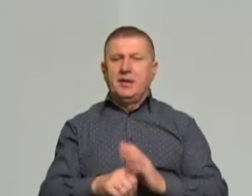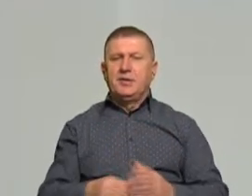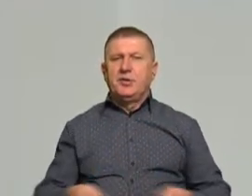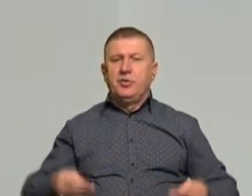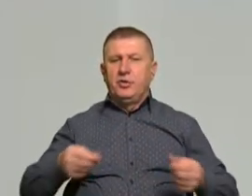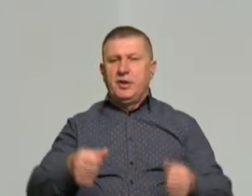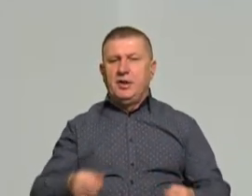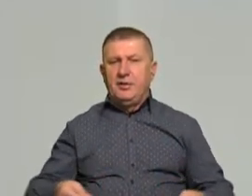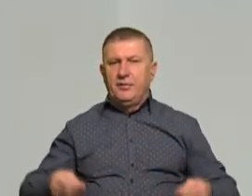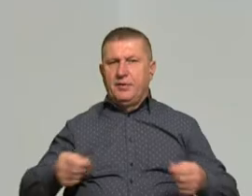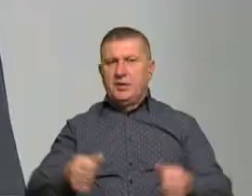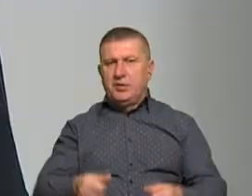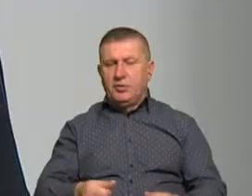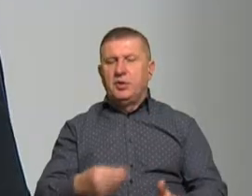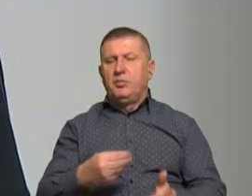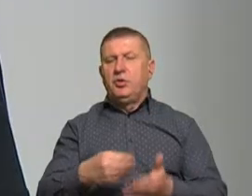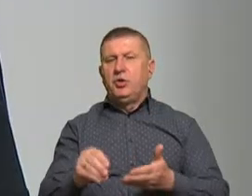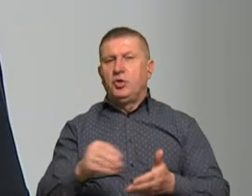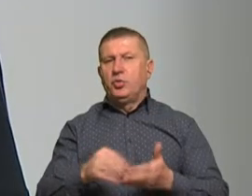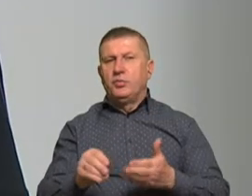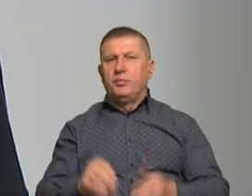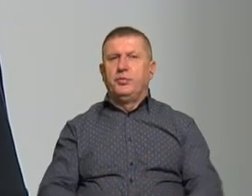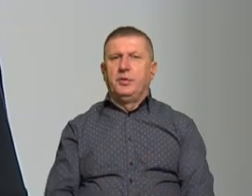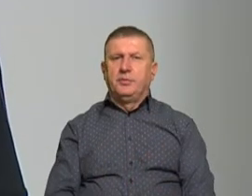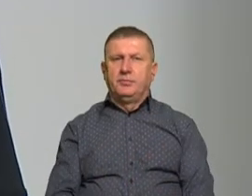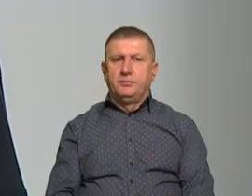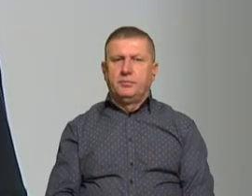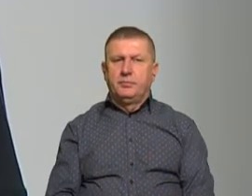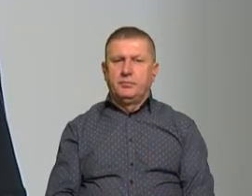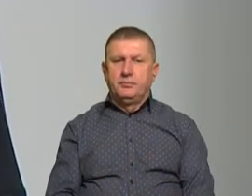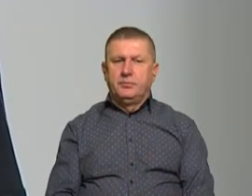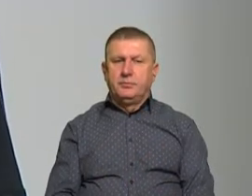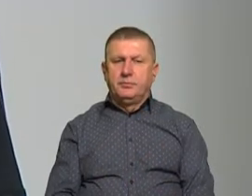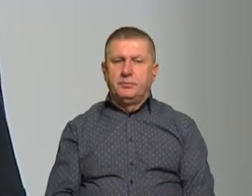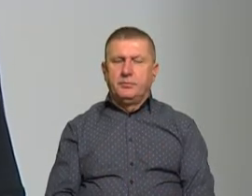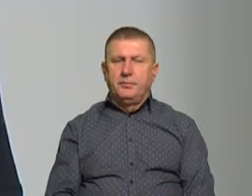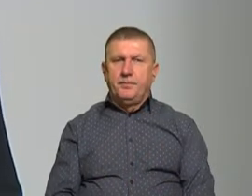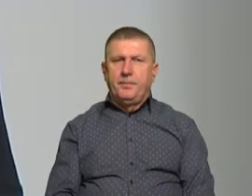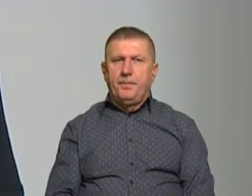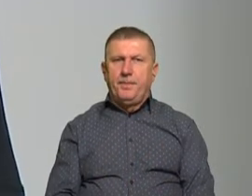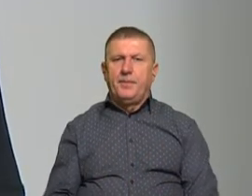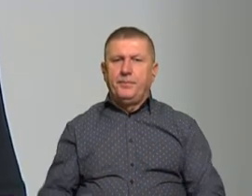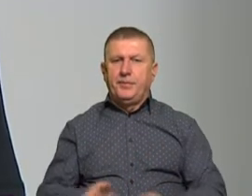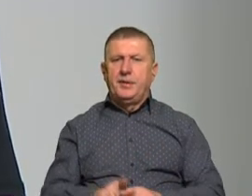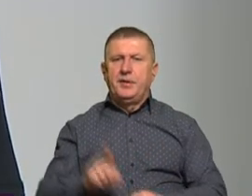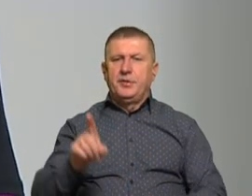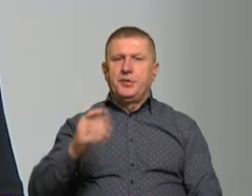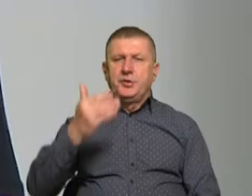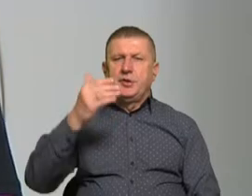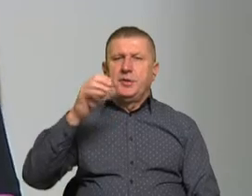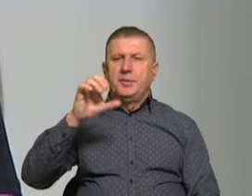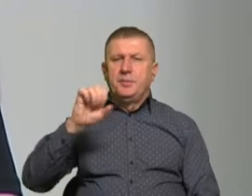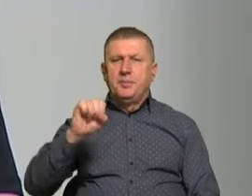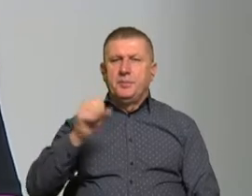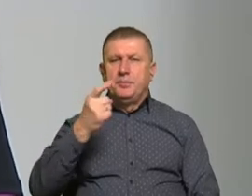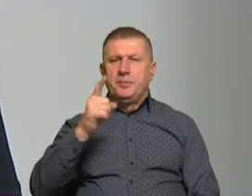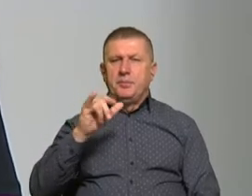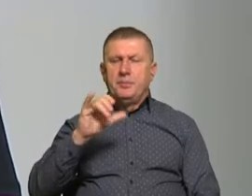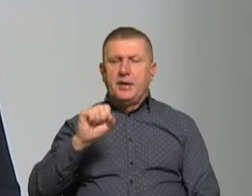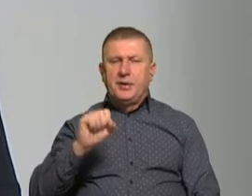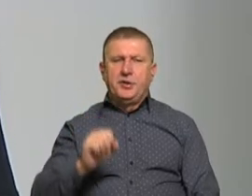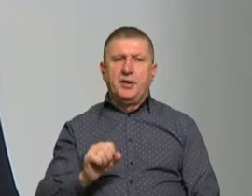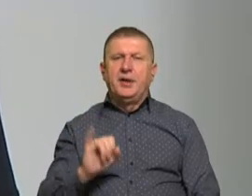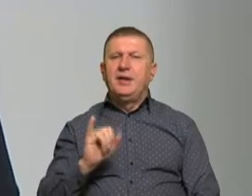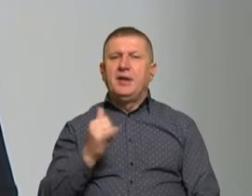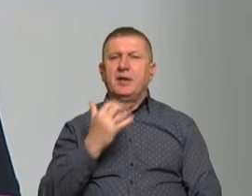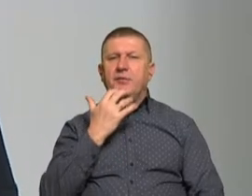takie mieszkania kupuje. Dziękuję za odpowiedź. To samo pytanie do pani Magdaleny Madzi. Jak wykorzystać obecny